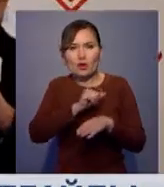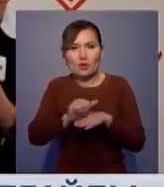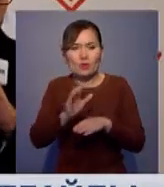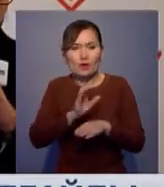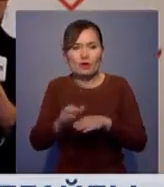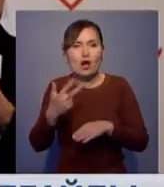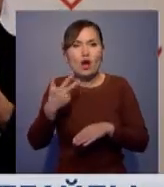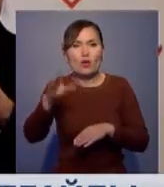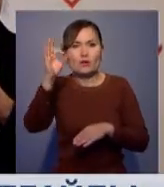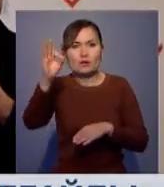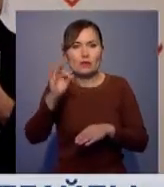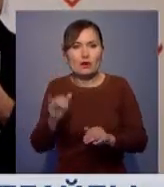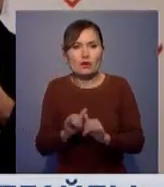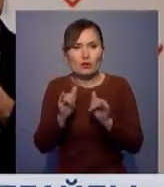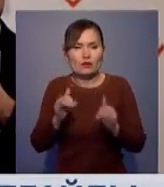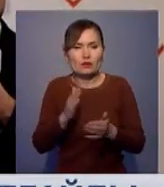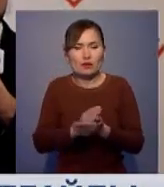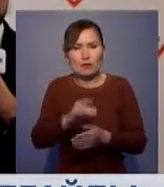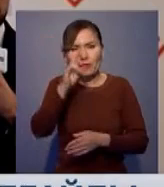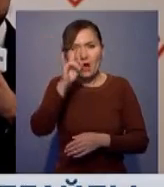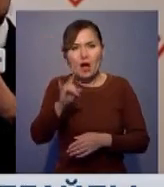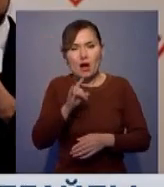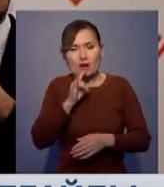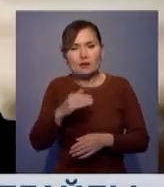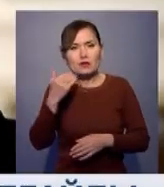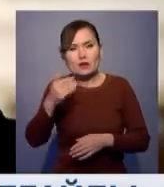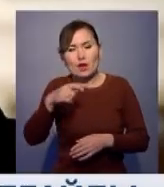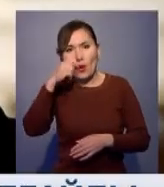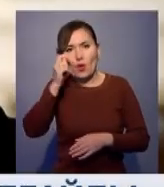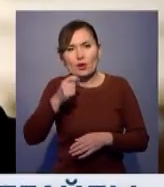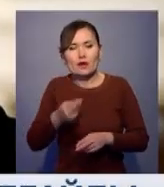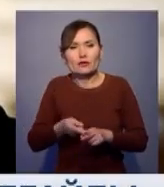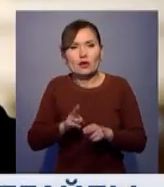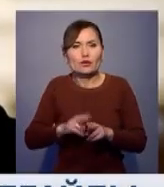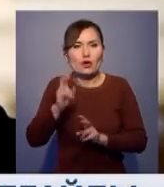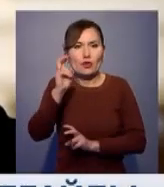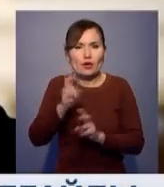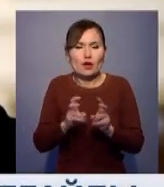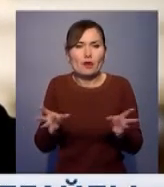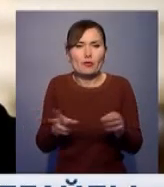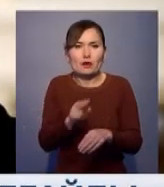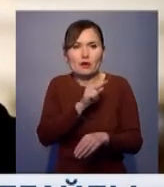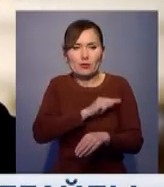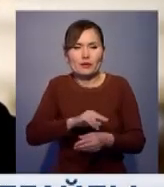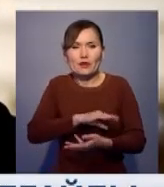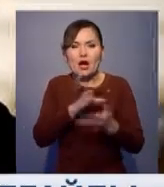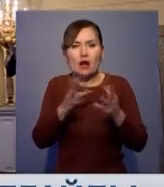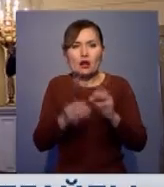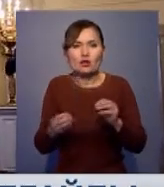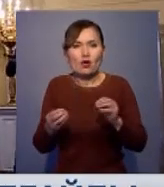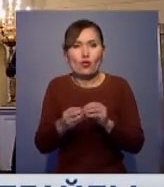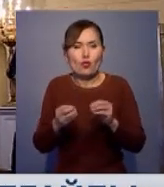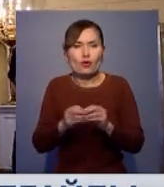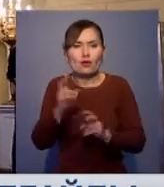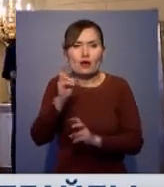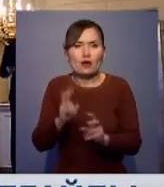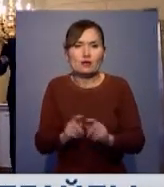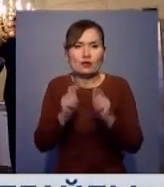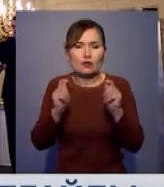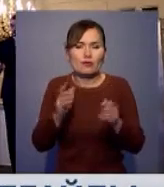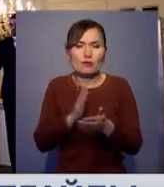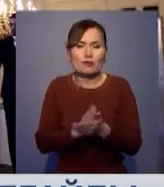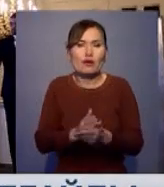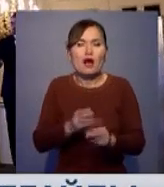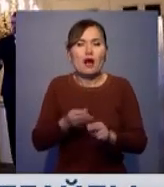үлесі 30% құрайды. Қазақстанның Украинаға өнім жеткізетін кәсіпорындары трейдерлердің жалпы саны 10-ға жетеді. Сала мамандары